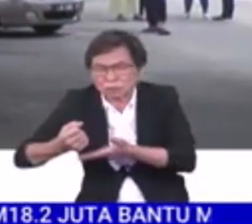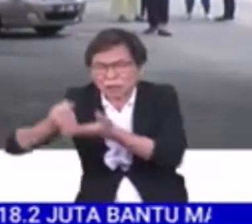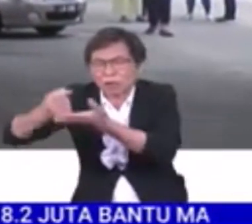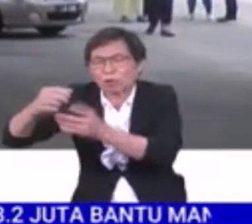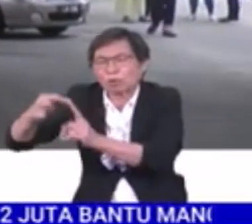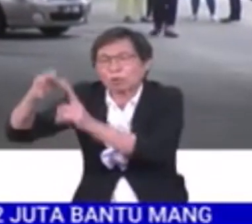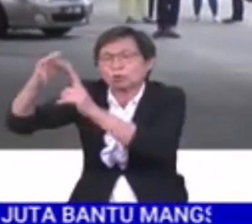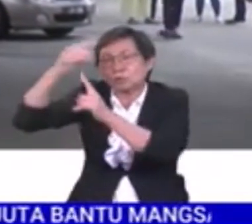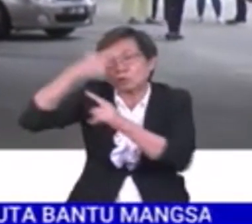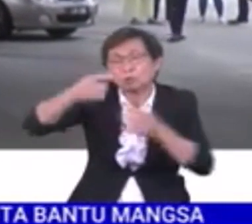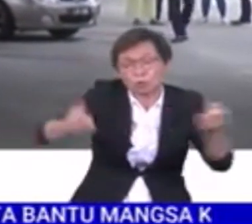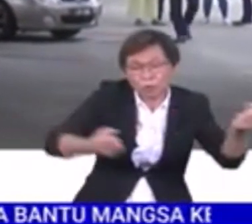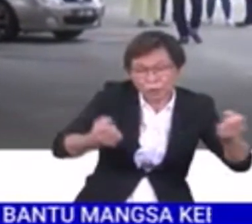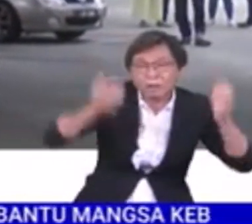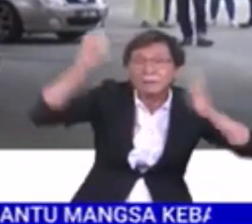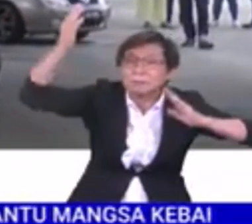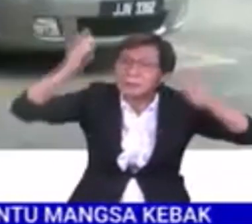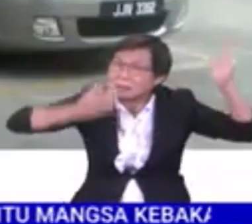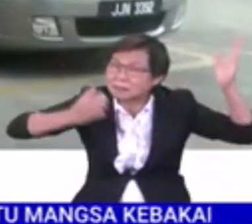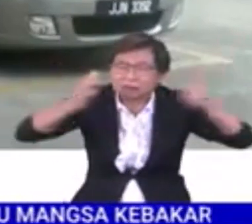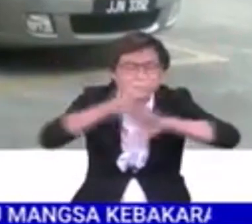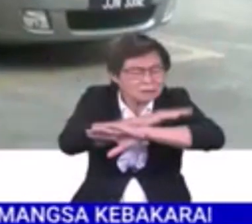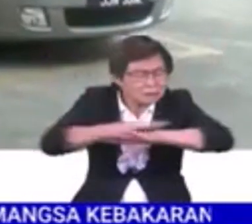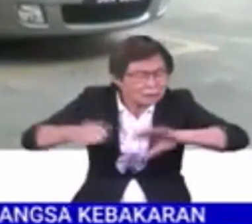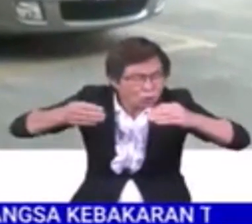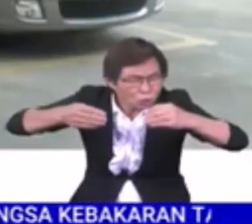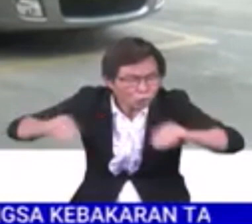dikhususkan untuk kendaraan tempatan